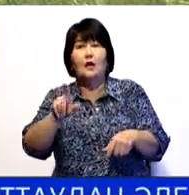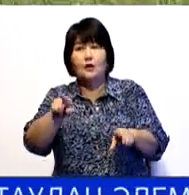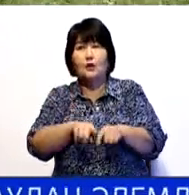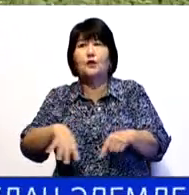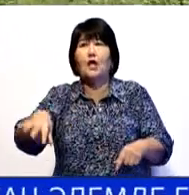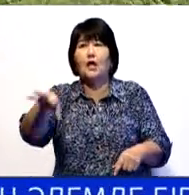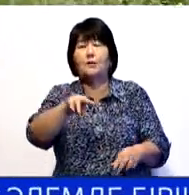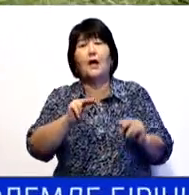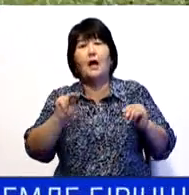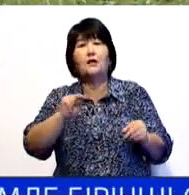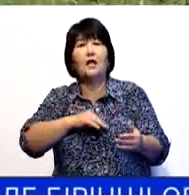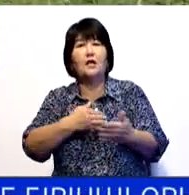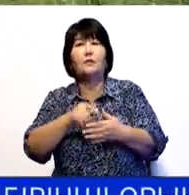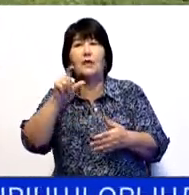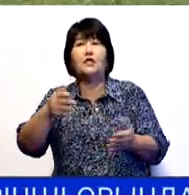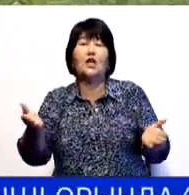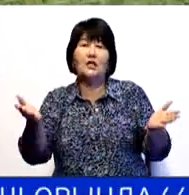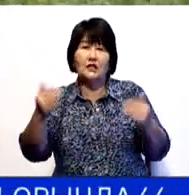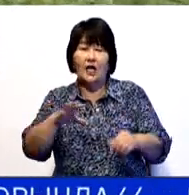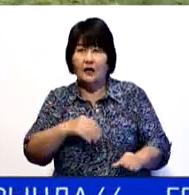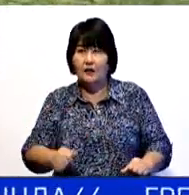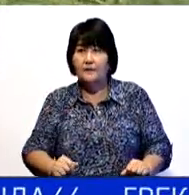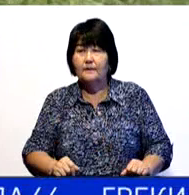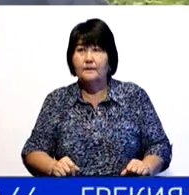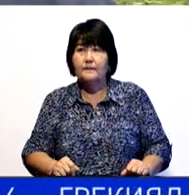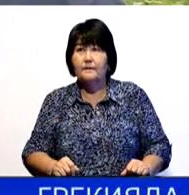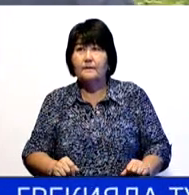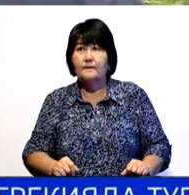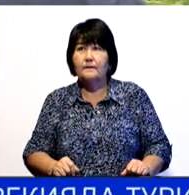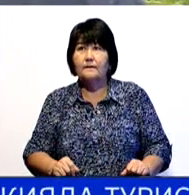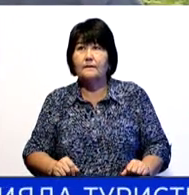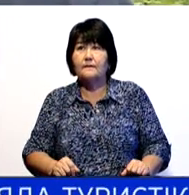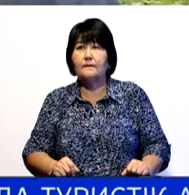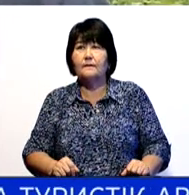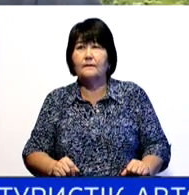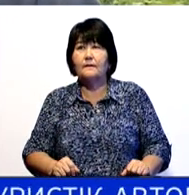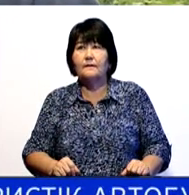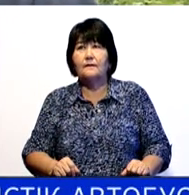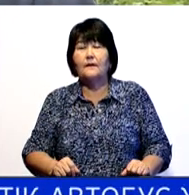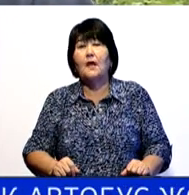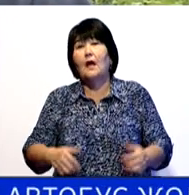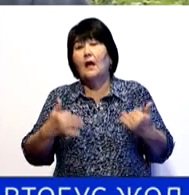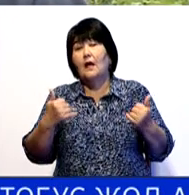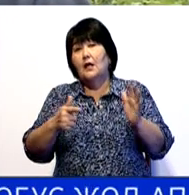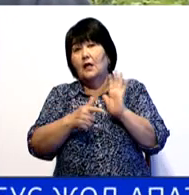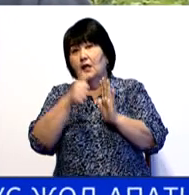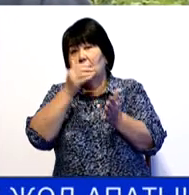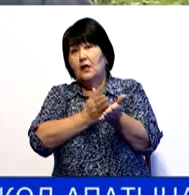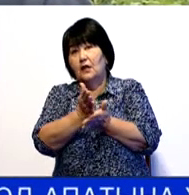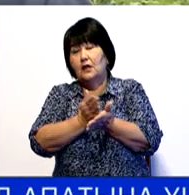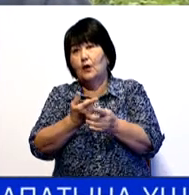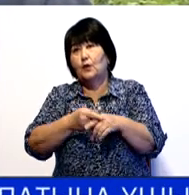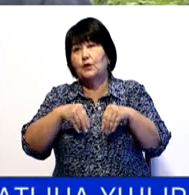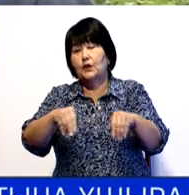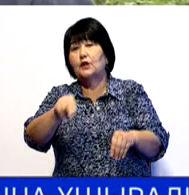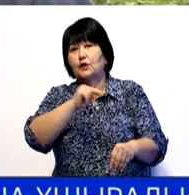маңайына адал еңбек ететін жандар жиылған. Уже работаю. Уже 7 лет с Титонией. Қазір 7 жыл болды. Осы егістікте